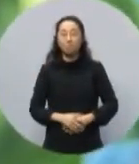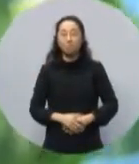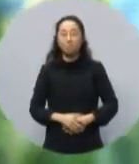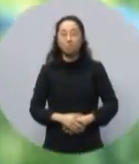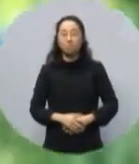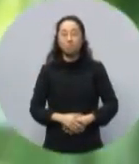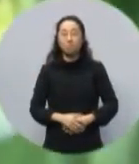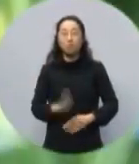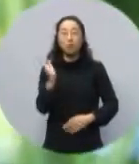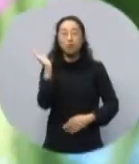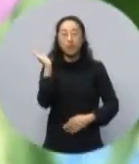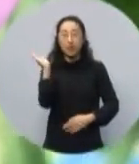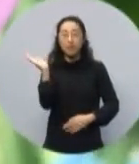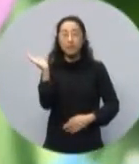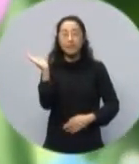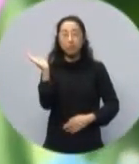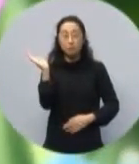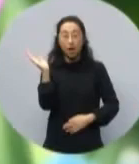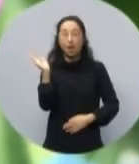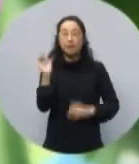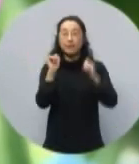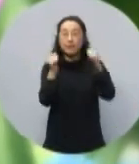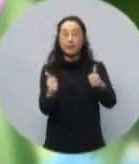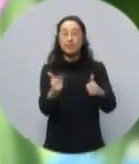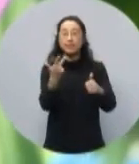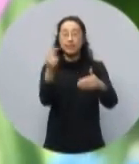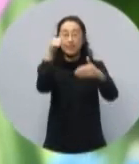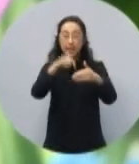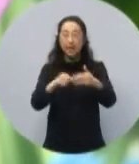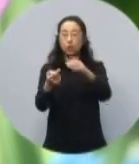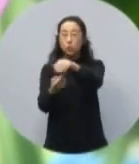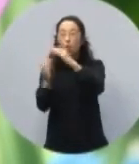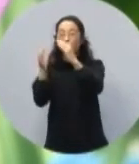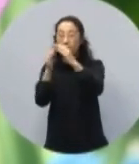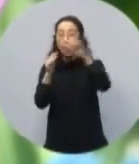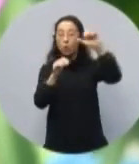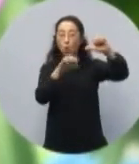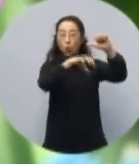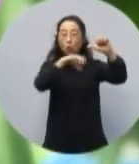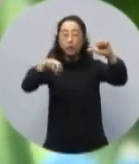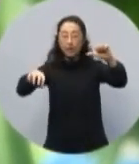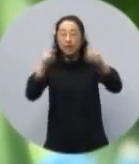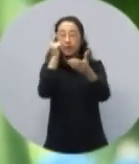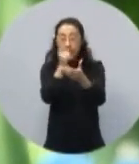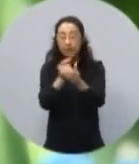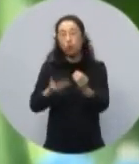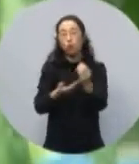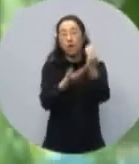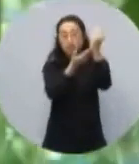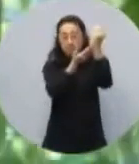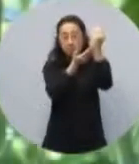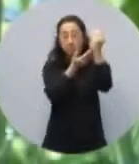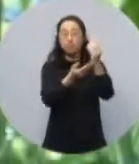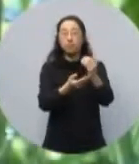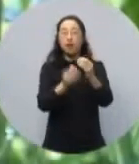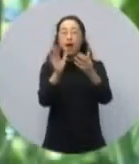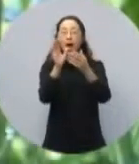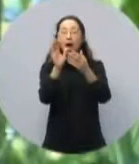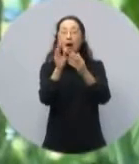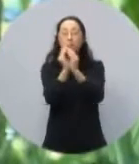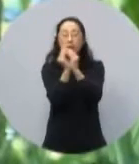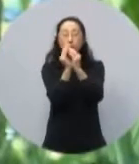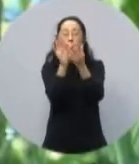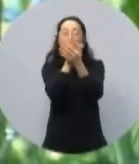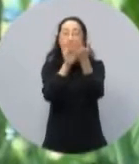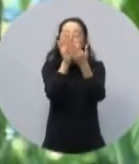こちらのサザンピーチは、茅ヶ崎市内の5軒の農家でしか栽培されていない品種。淡いピンクの